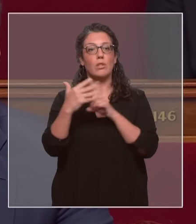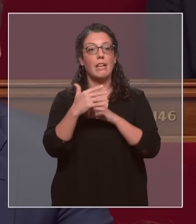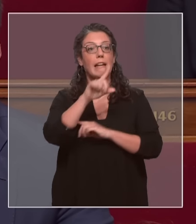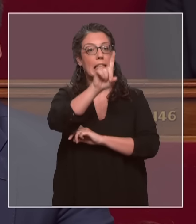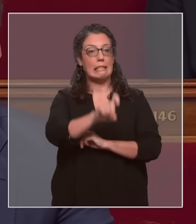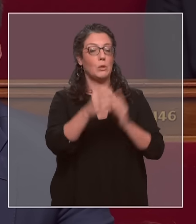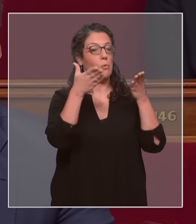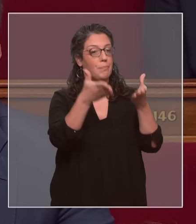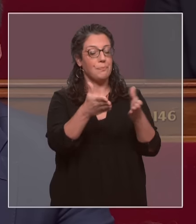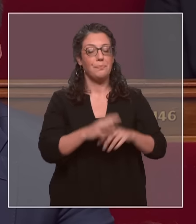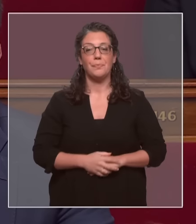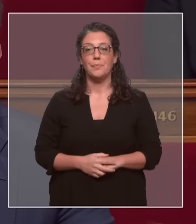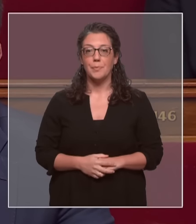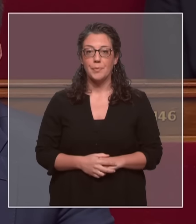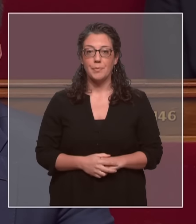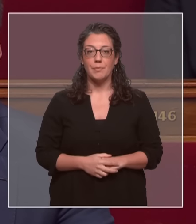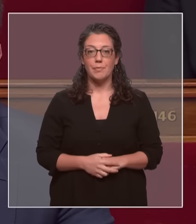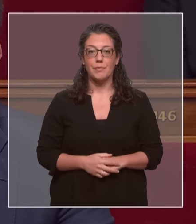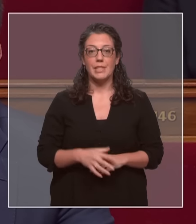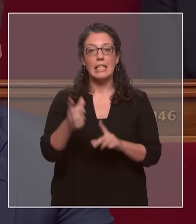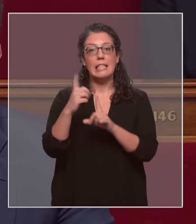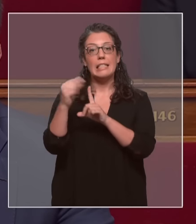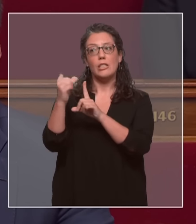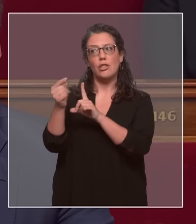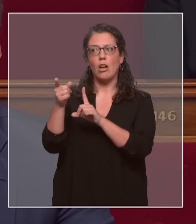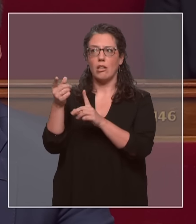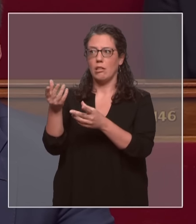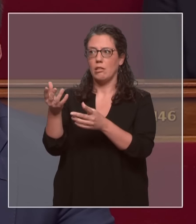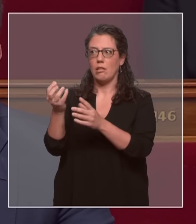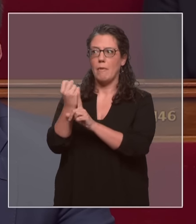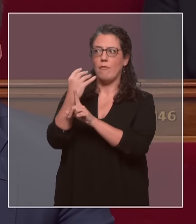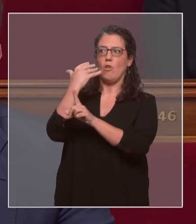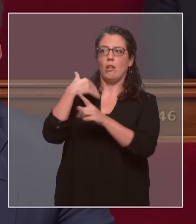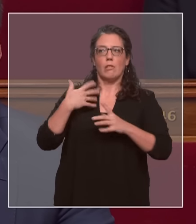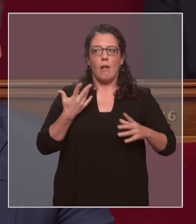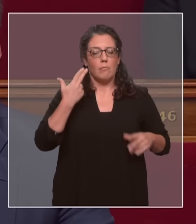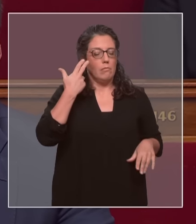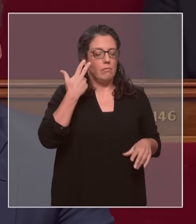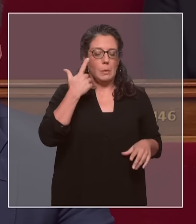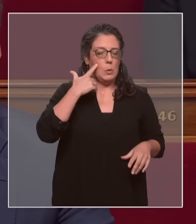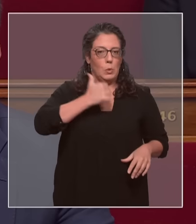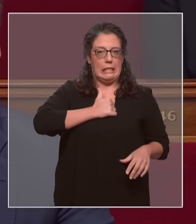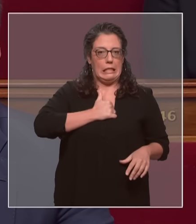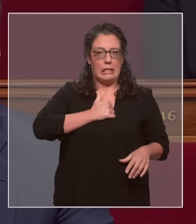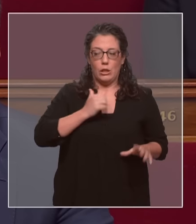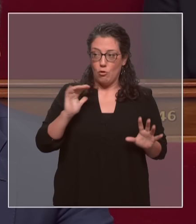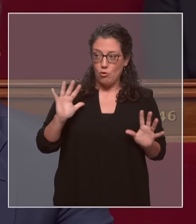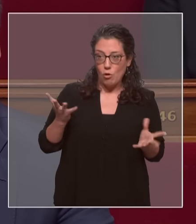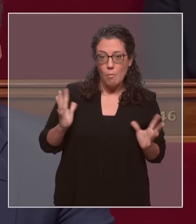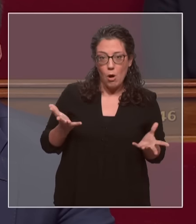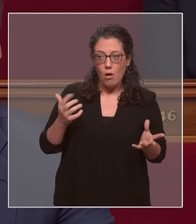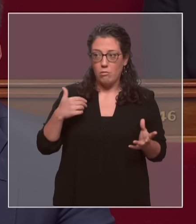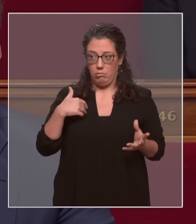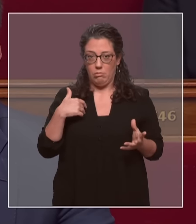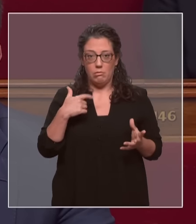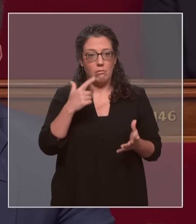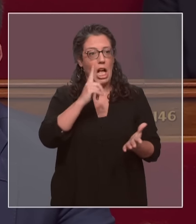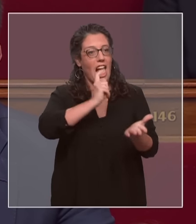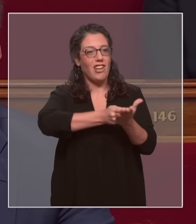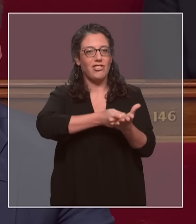vous. TikTok m'a encouragé à mettre fin à mes jours en donnant des astuces pour aller acheter des